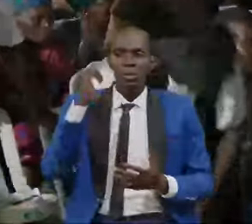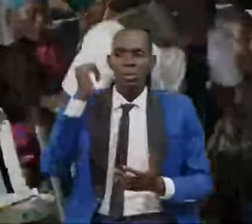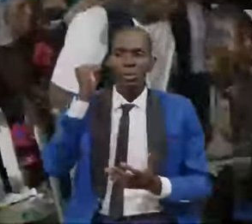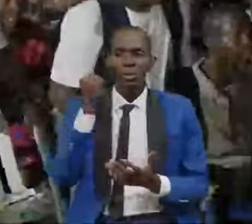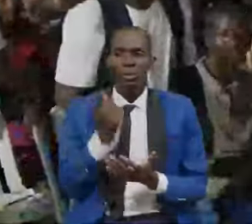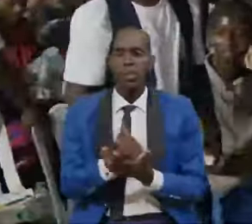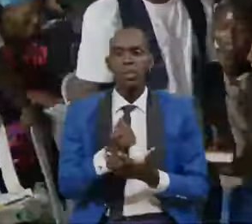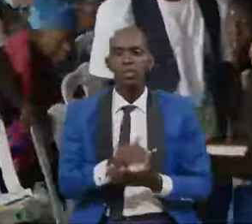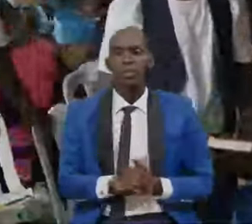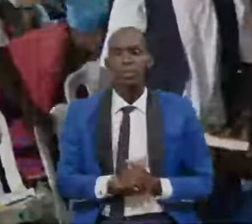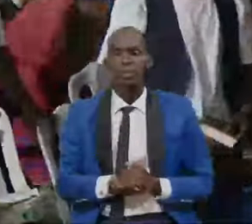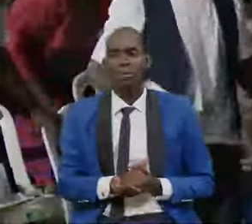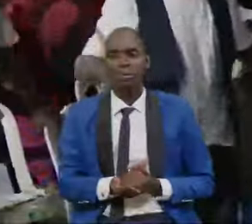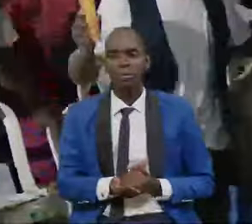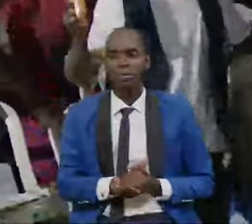Amen.